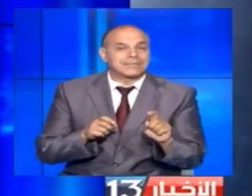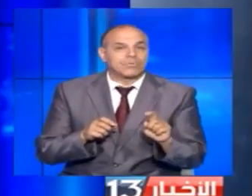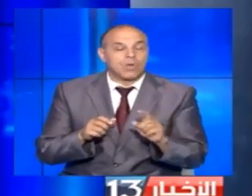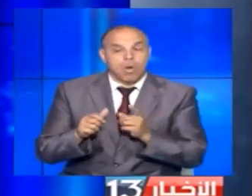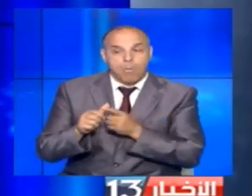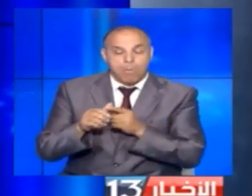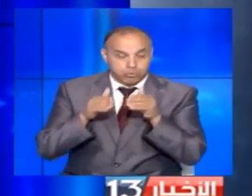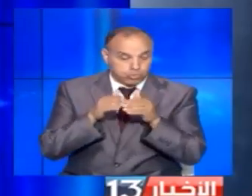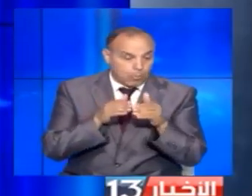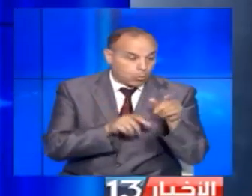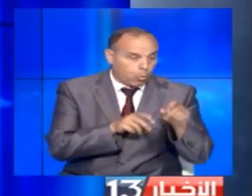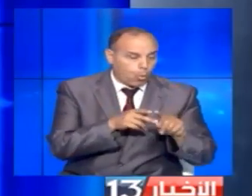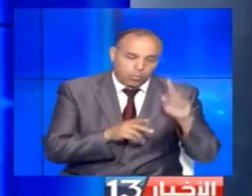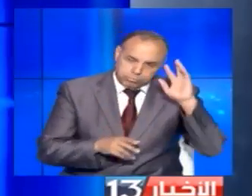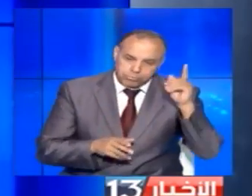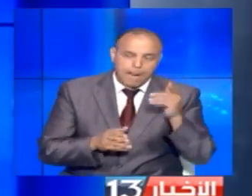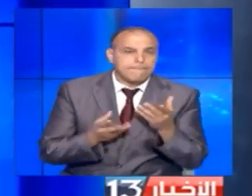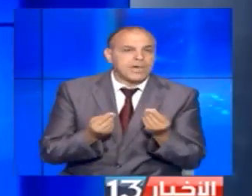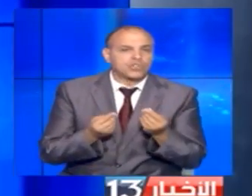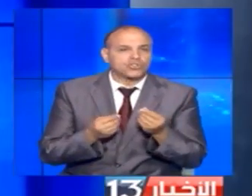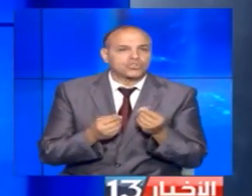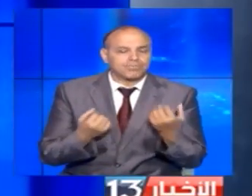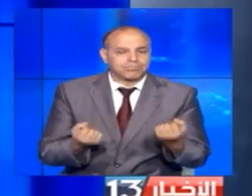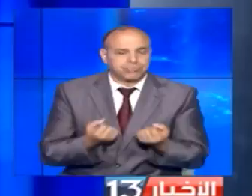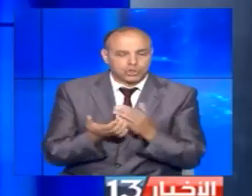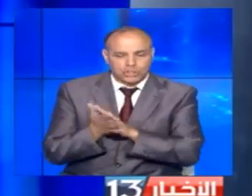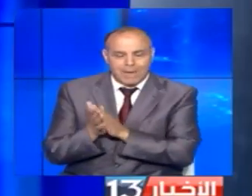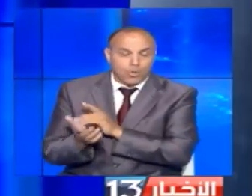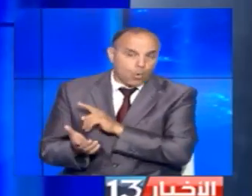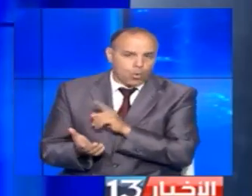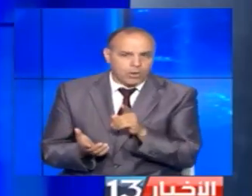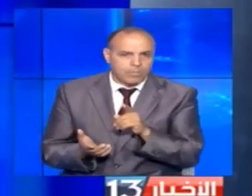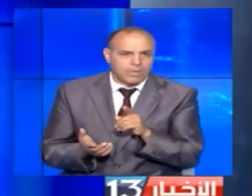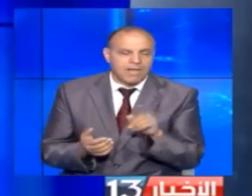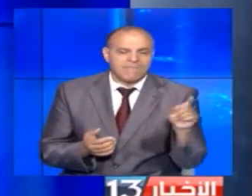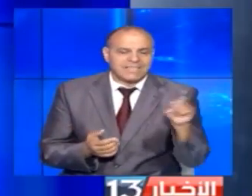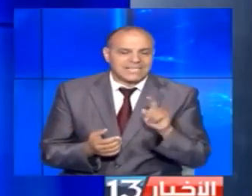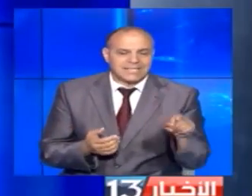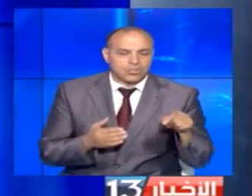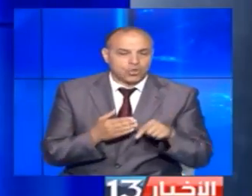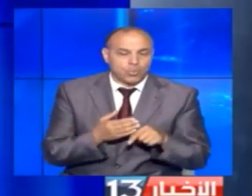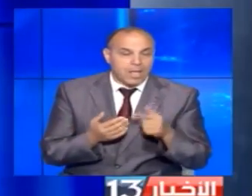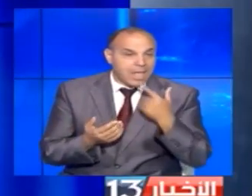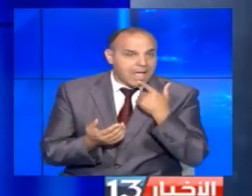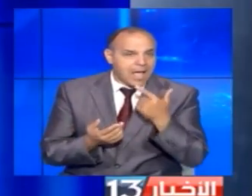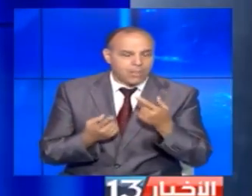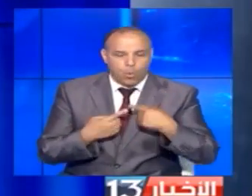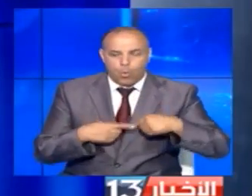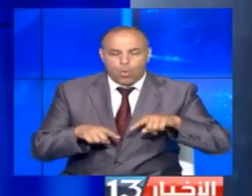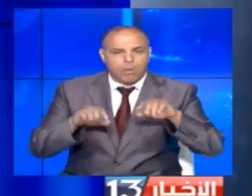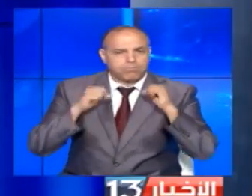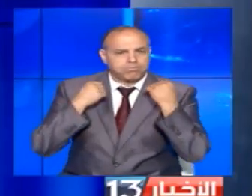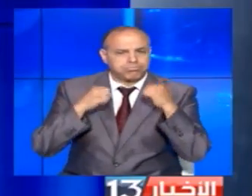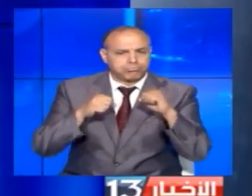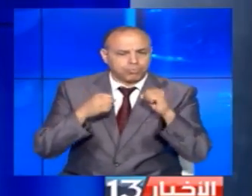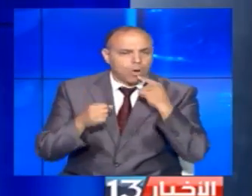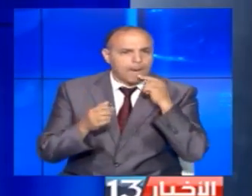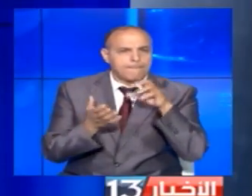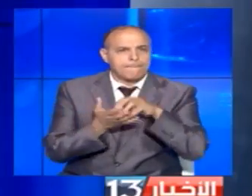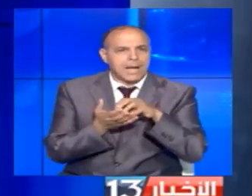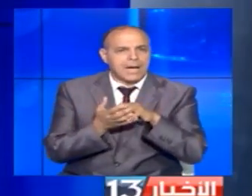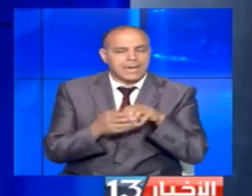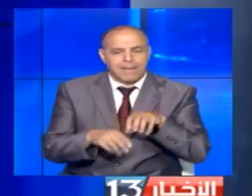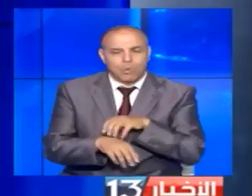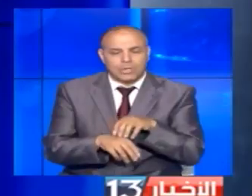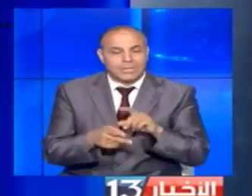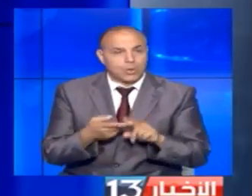أهم المطالب التي رفعها عدد من نشطاء المجتمع المدني بجرجيس خلال وقفة احتجاجية أمام مقر